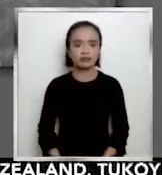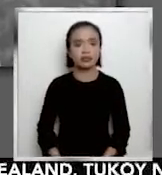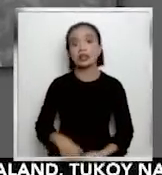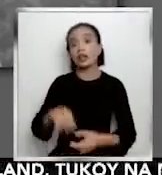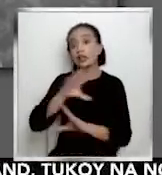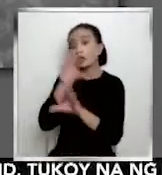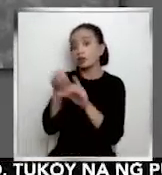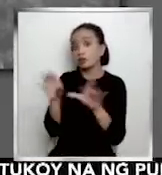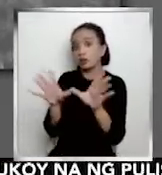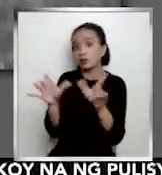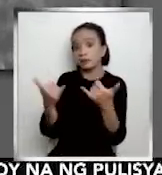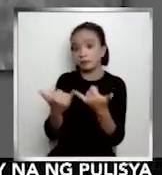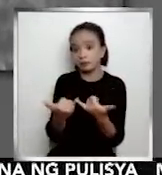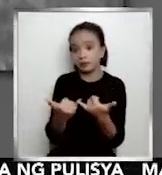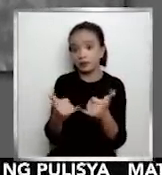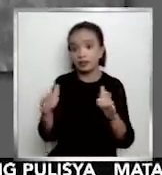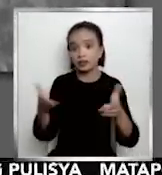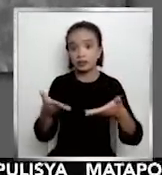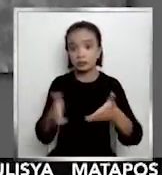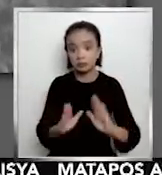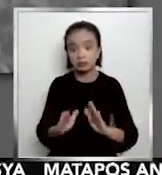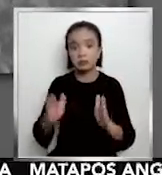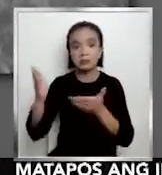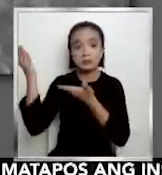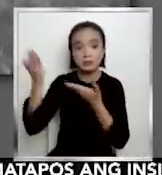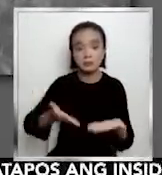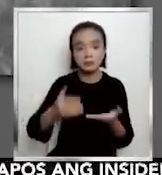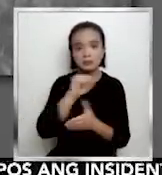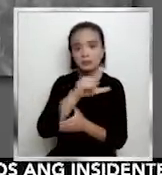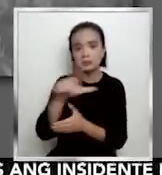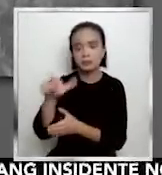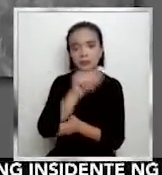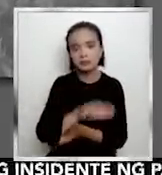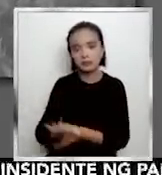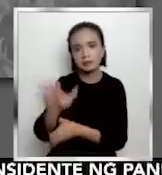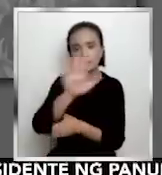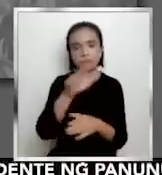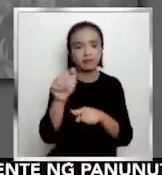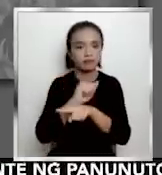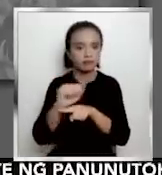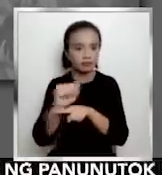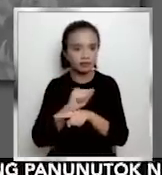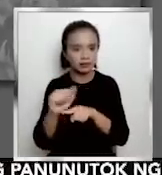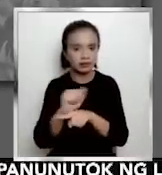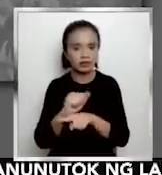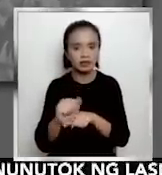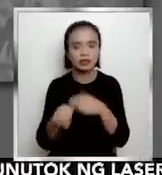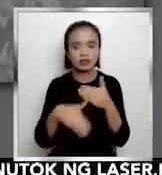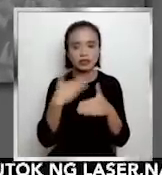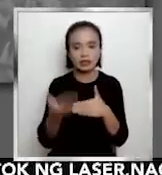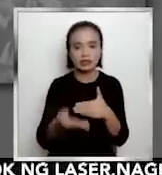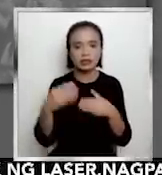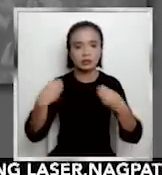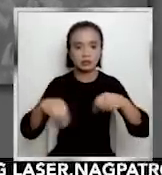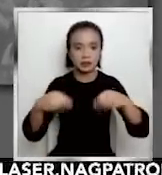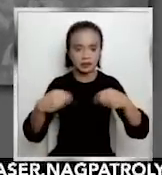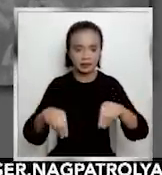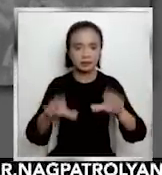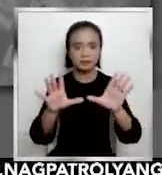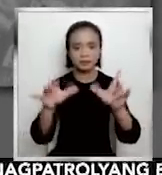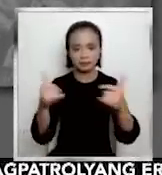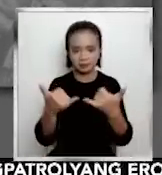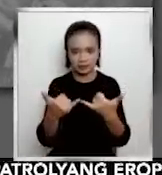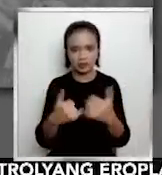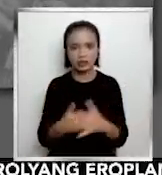ng otorisasyong mag-angkat, ang All Asian Counter Trade Incorporated at Edison Lee Marketing Corporation. Nang hinga